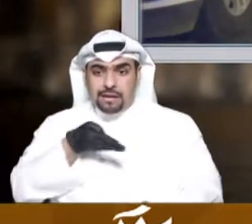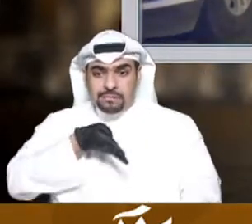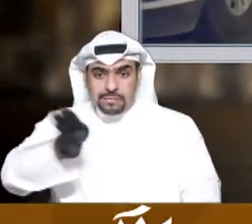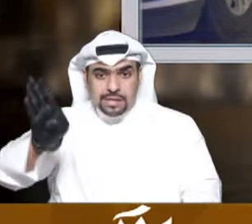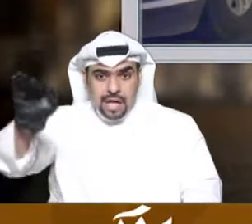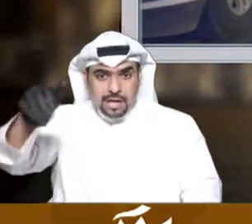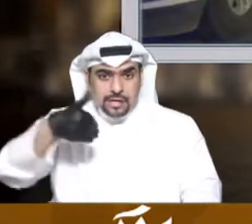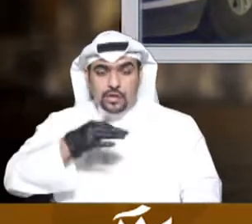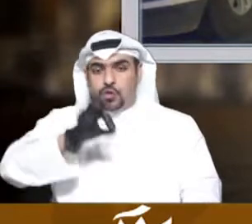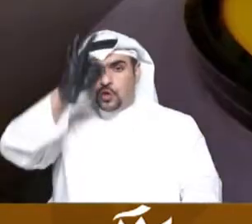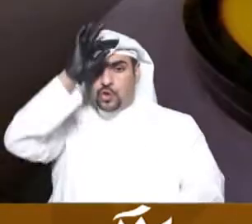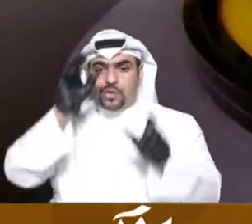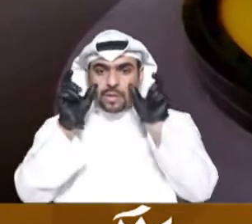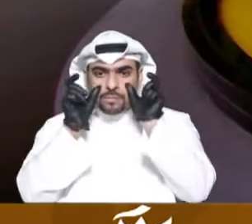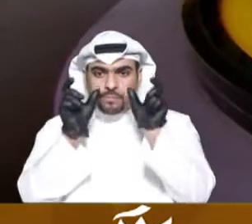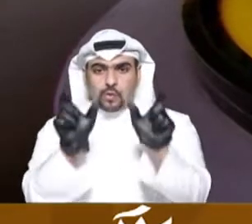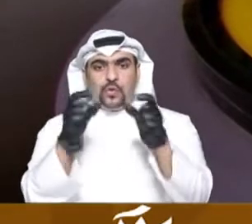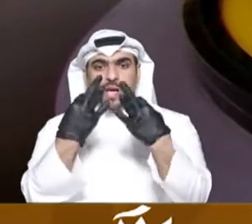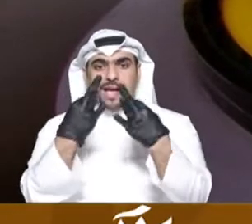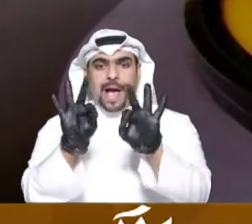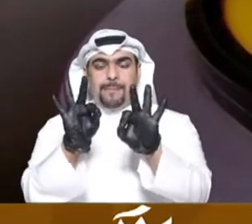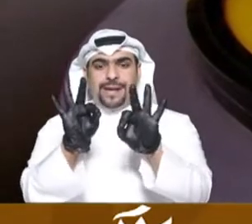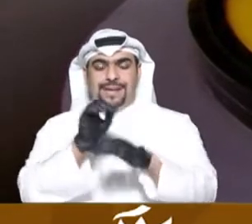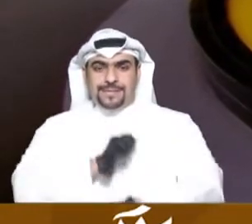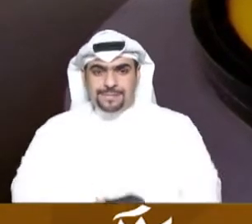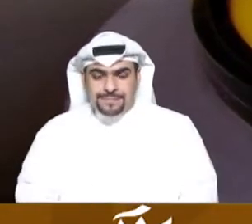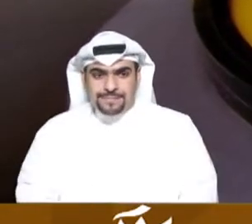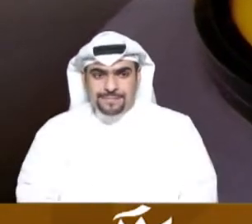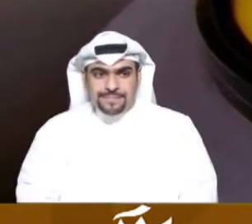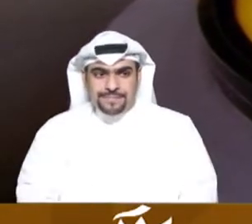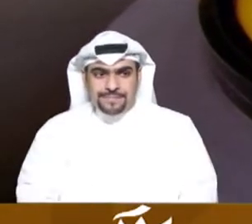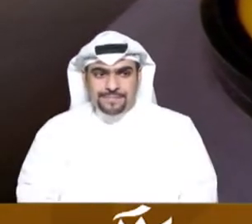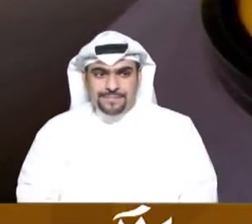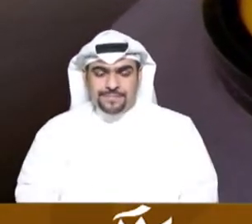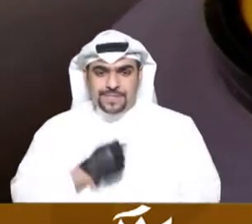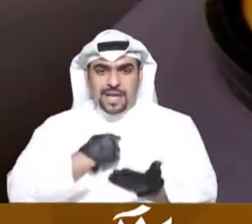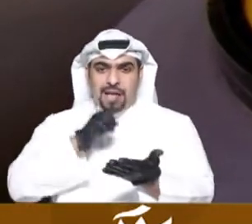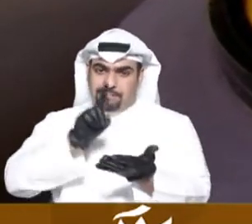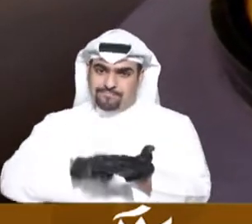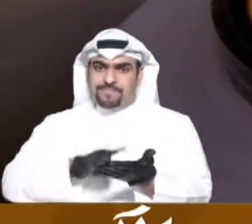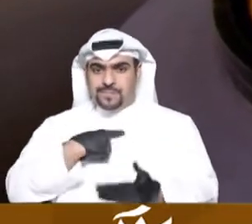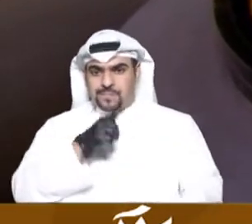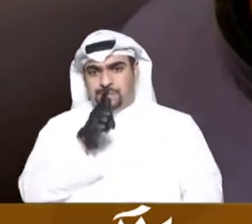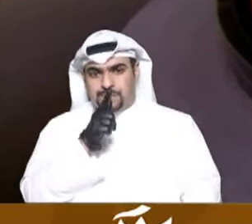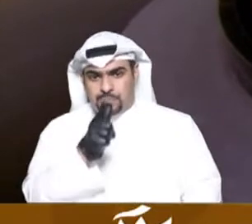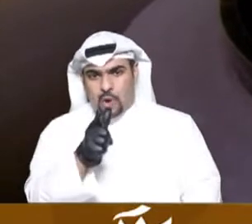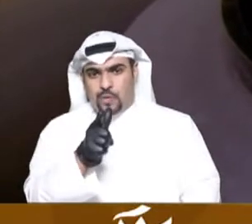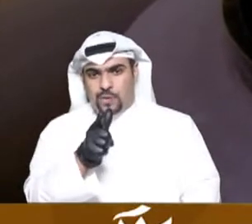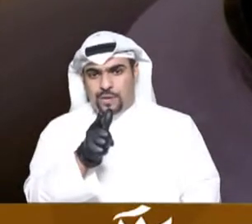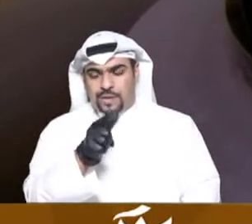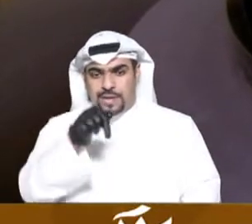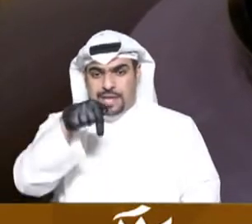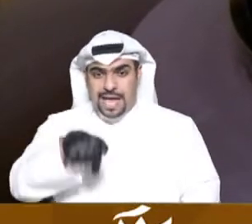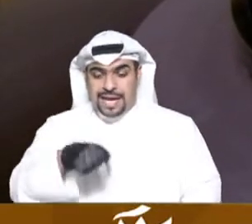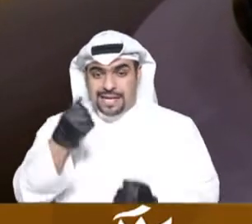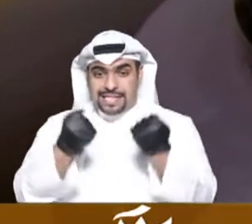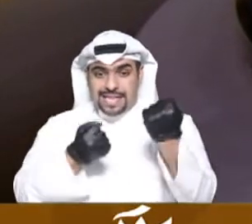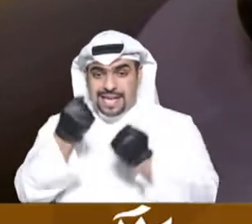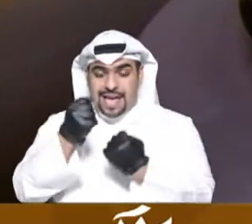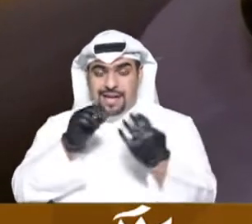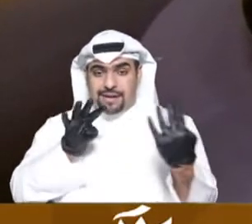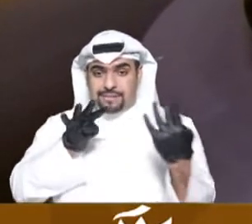كان موجودين اخوانكم الدوريات. ويمكن يعني ناكد على نقطه ان بالنسبه للدخول والخروج حق